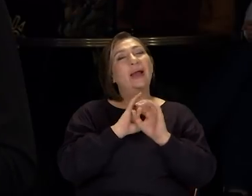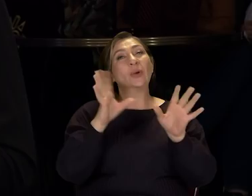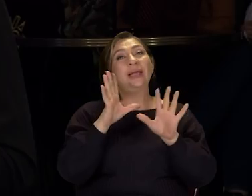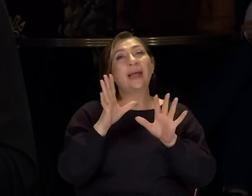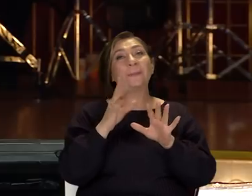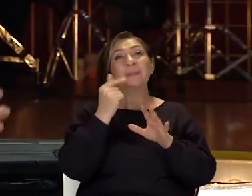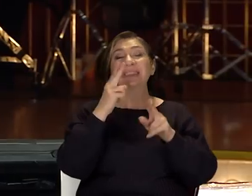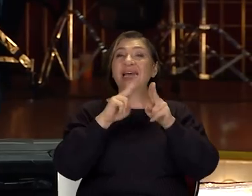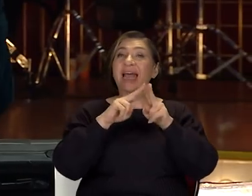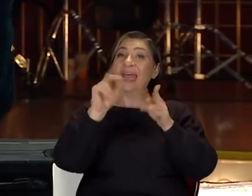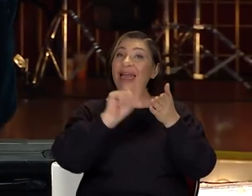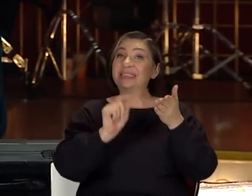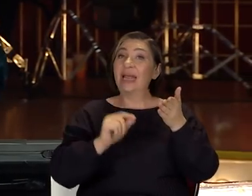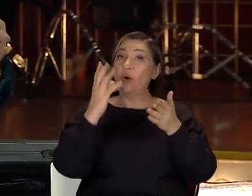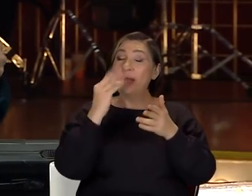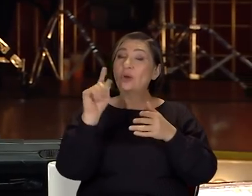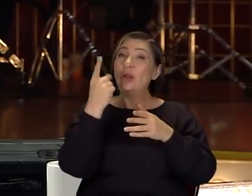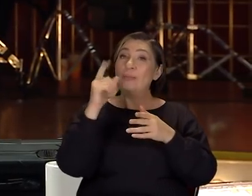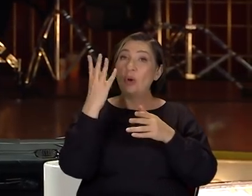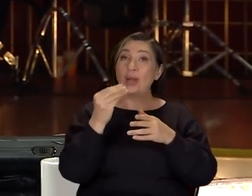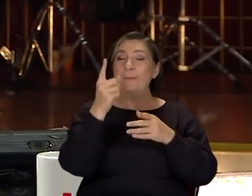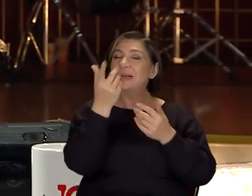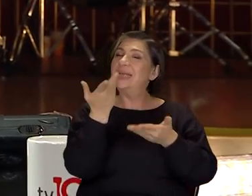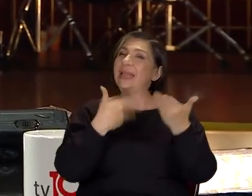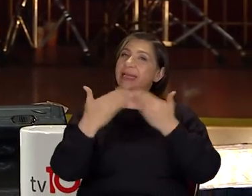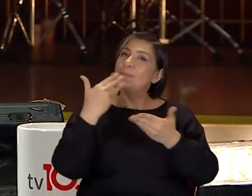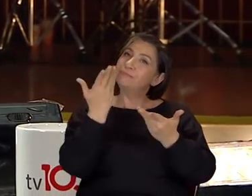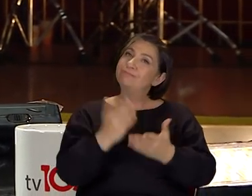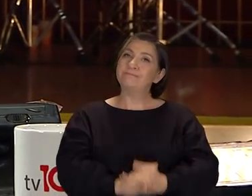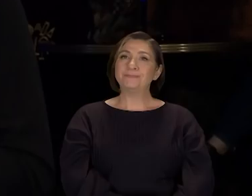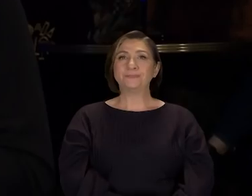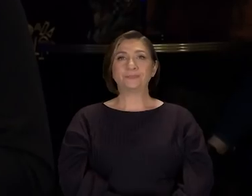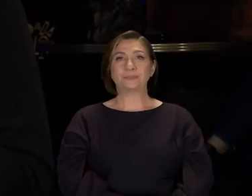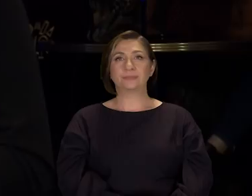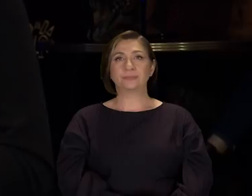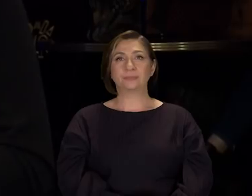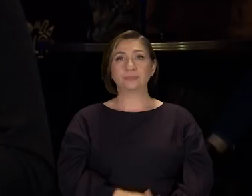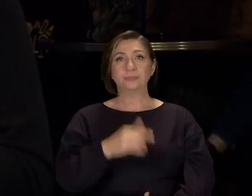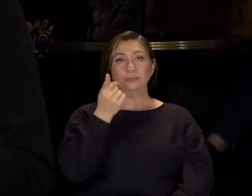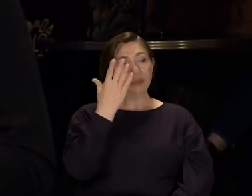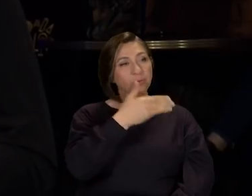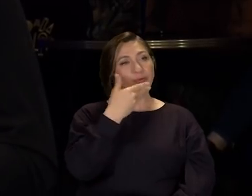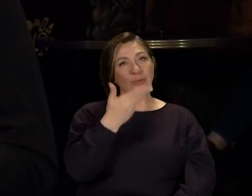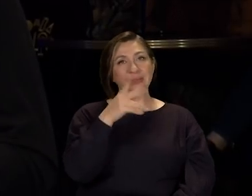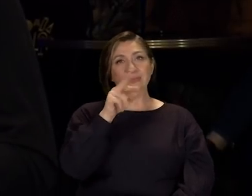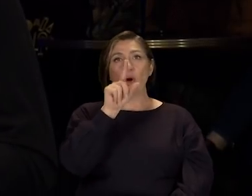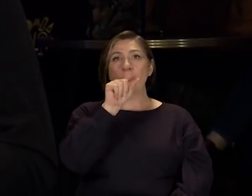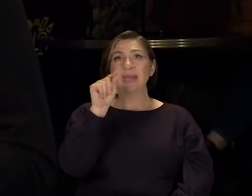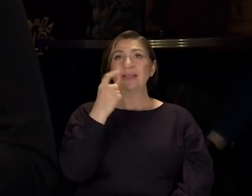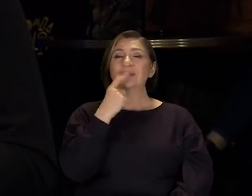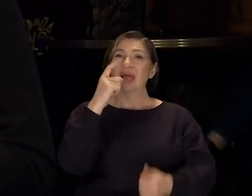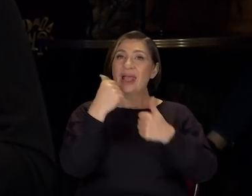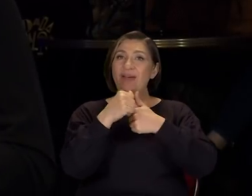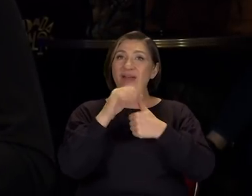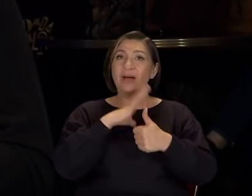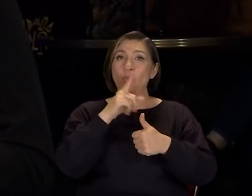Biraz Kayra, yazar olarak, yazar ve yönetmen olarak biraz bahset bize oyundan. Bahsedeyim. İşte biraz evvel sizin de söylediğiniz gibi 11 yıllık bir evlilik